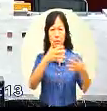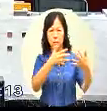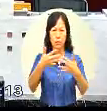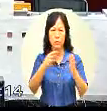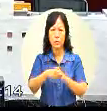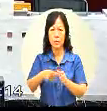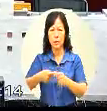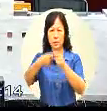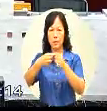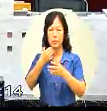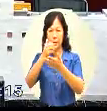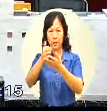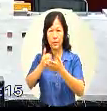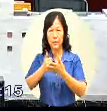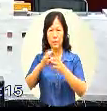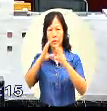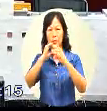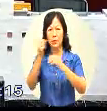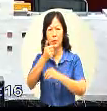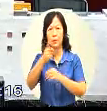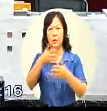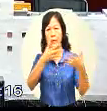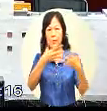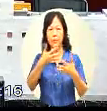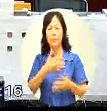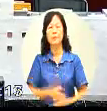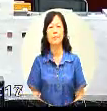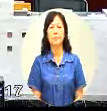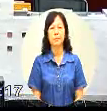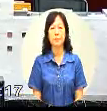第一位，请萧永达议员质询。好，